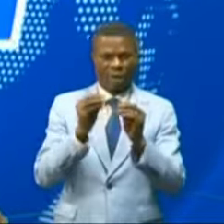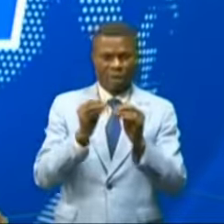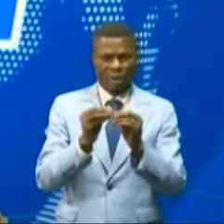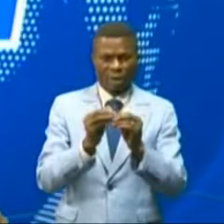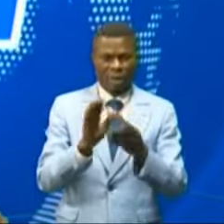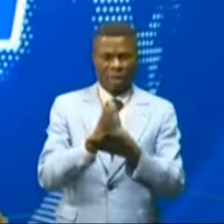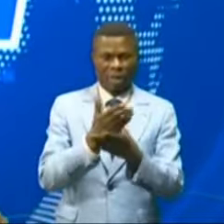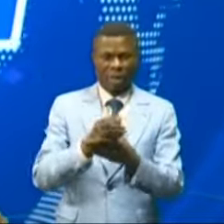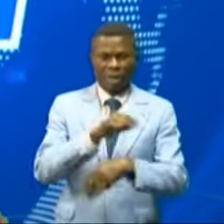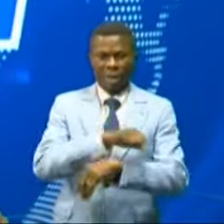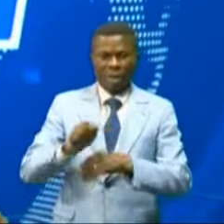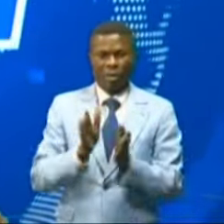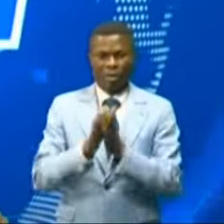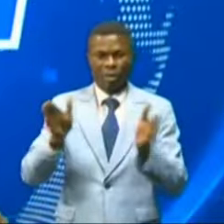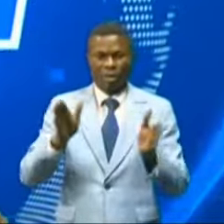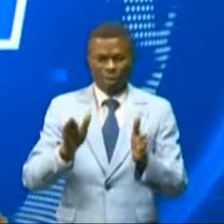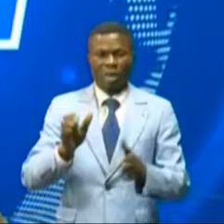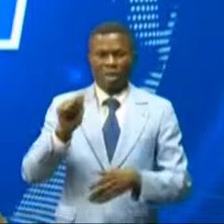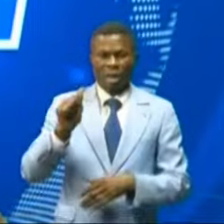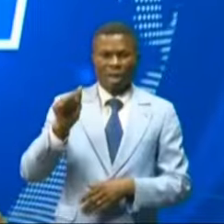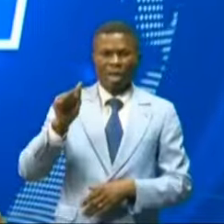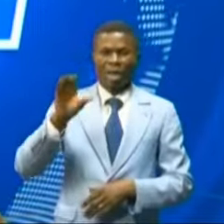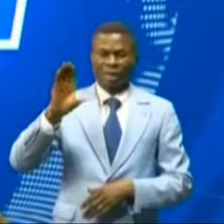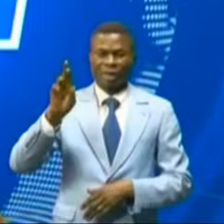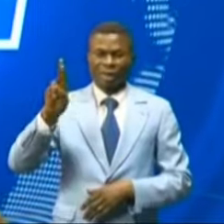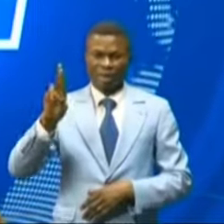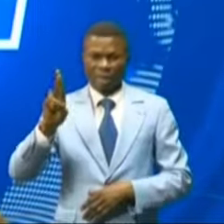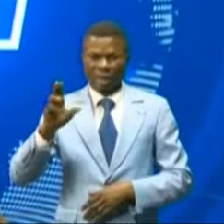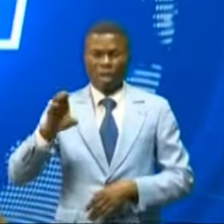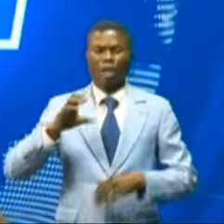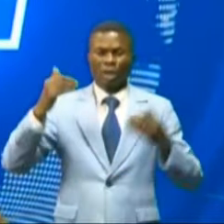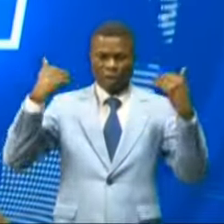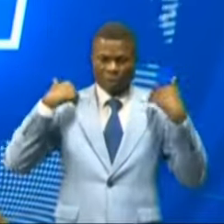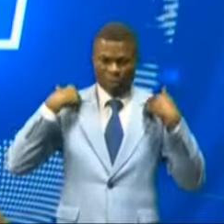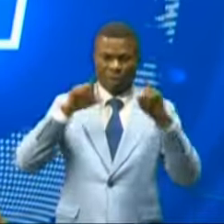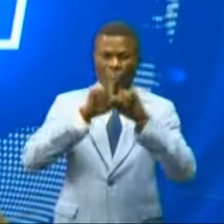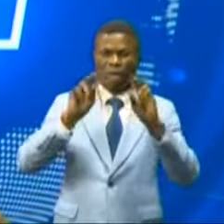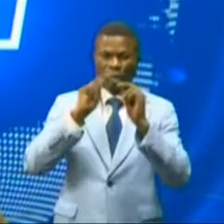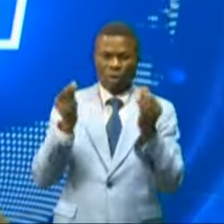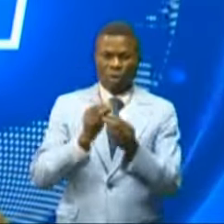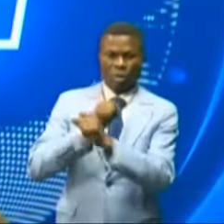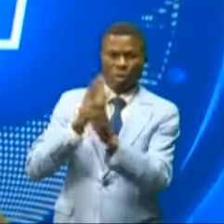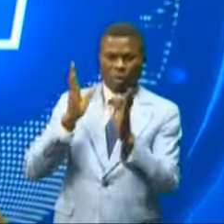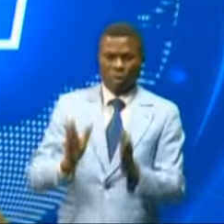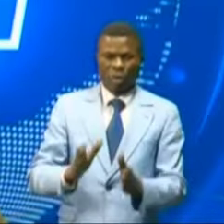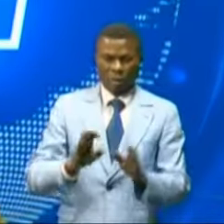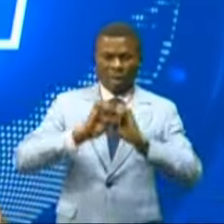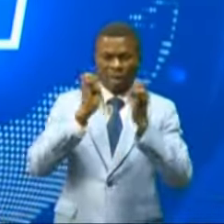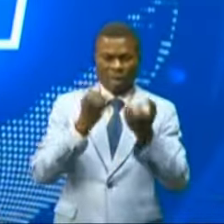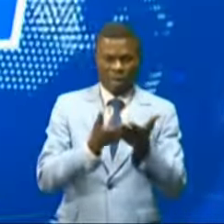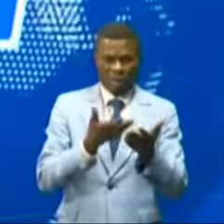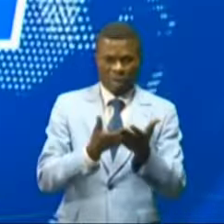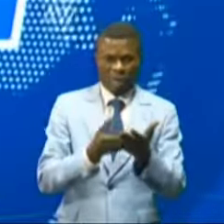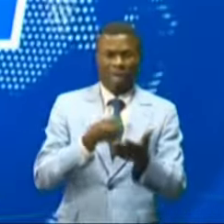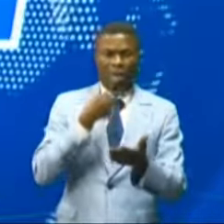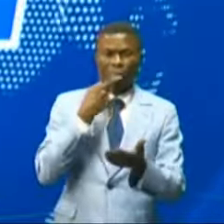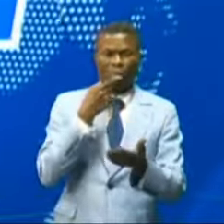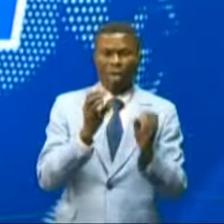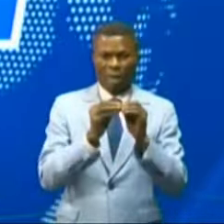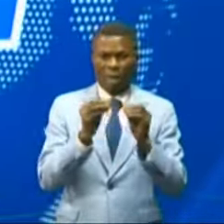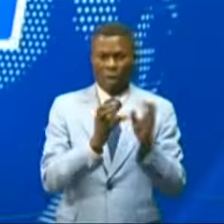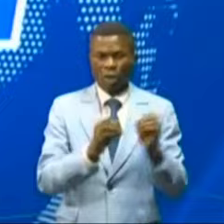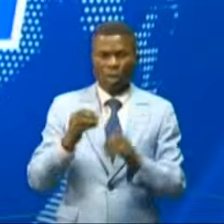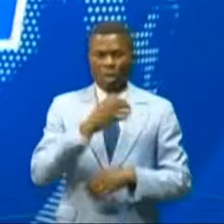entre la direction générale de l'AACRDC, les comités de gestion et la délégation syndicale de cette entreprise, réunion présidée par